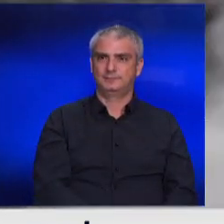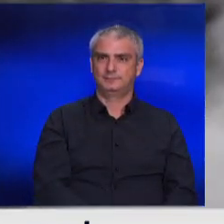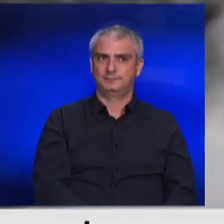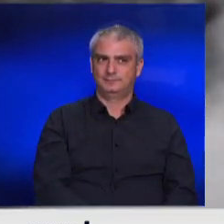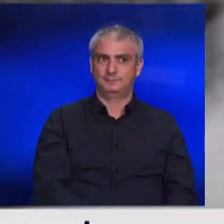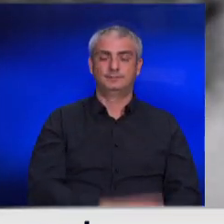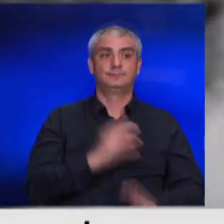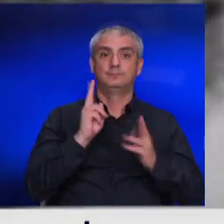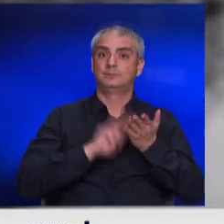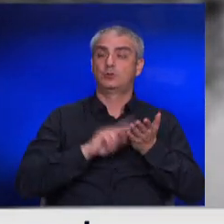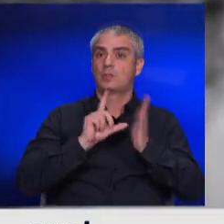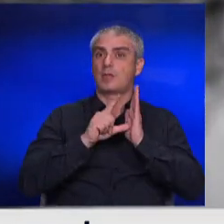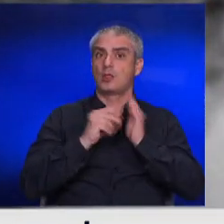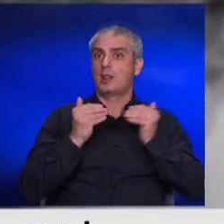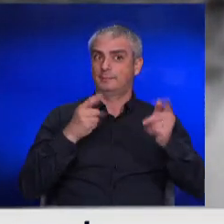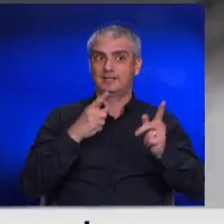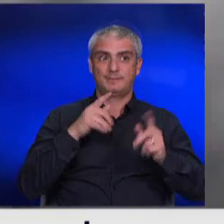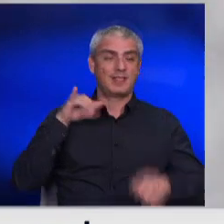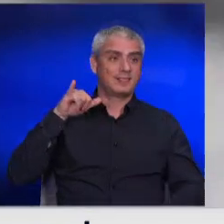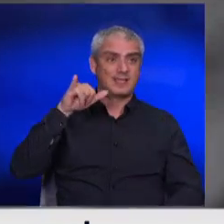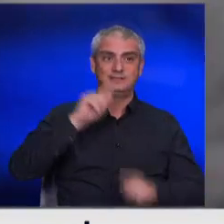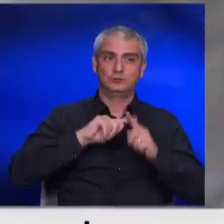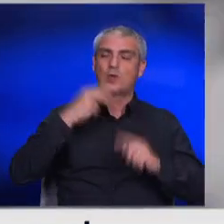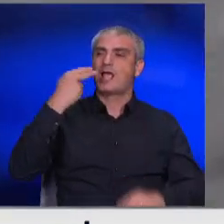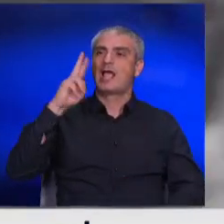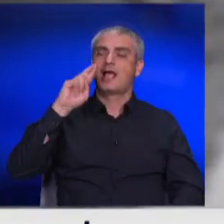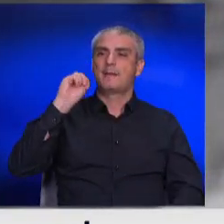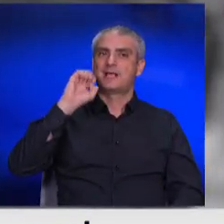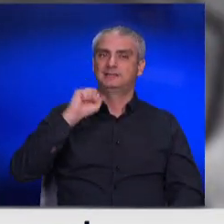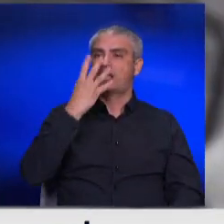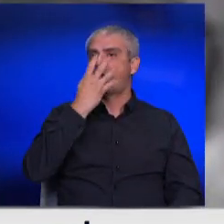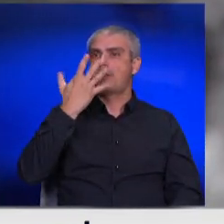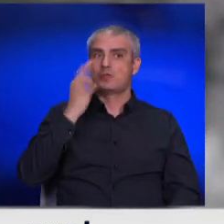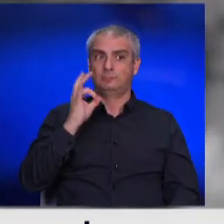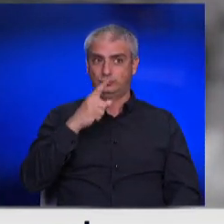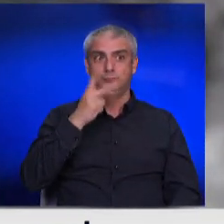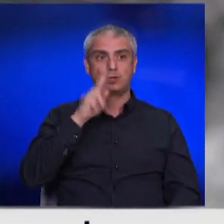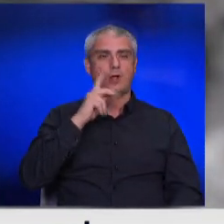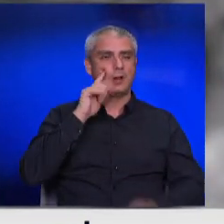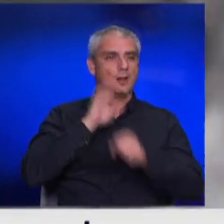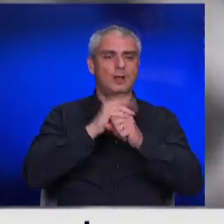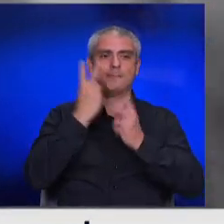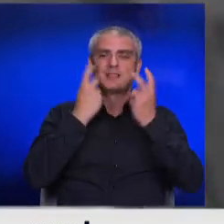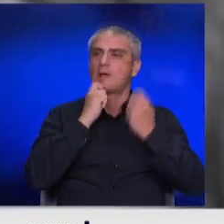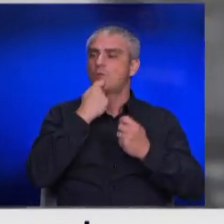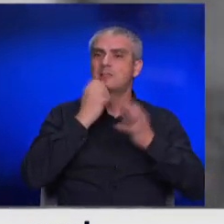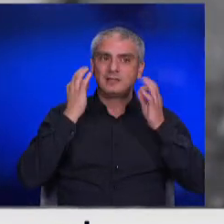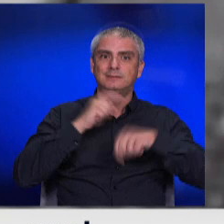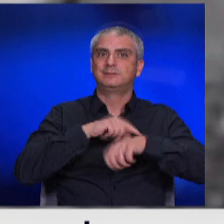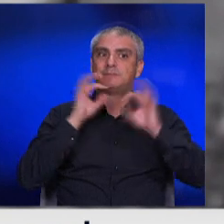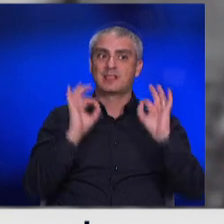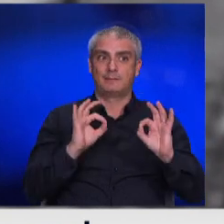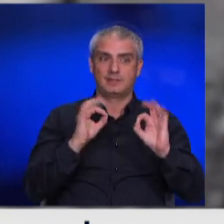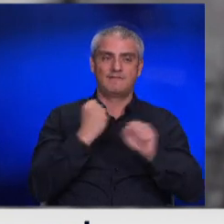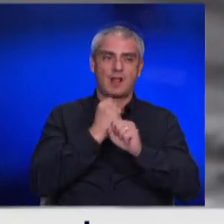בזכות טכנולוגיה מתקדמת, כלי הטייס מסוג הרמס 450 מסוגל להפיק מודיעין איכותי בזמן אמת